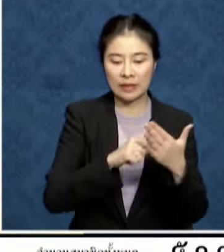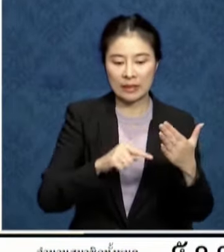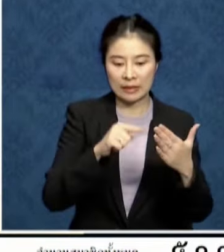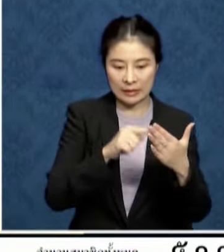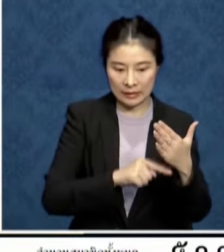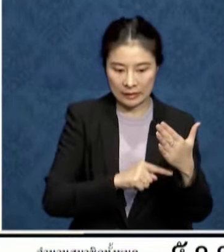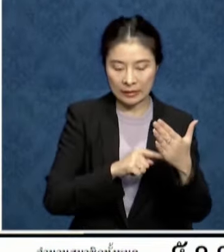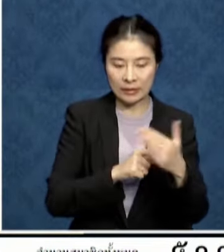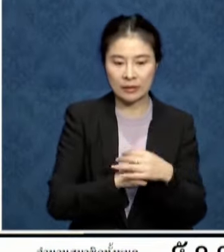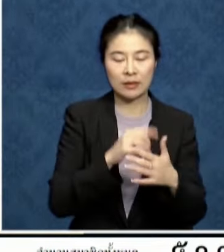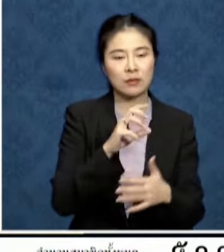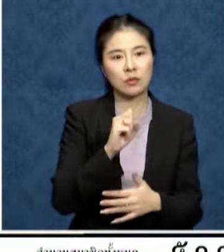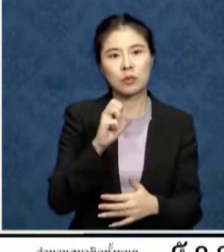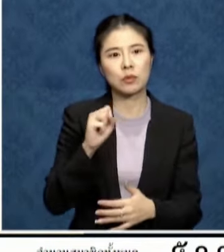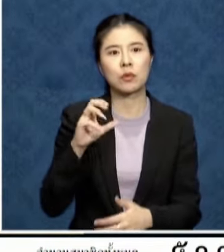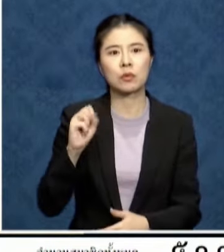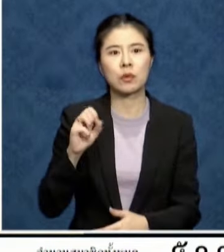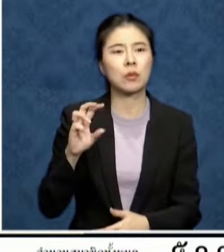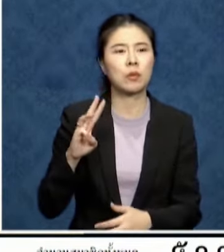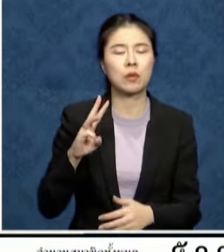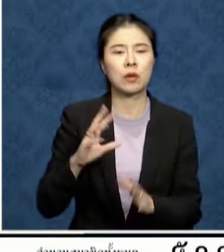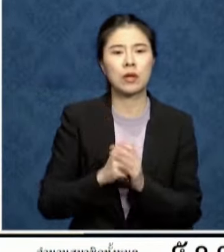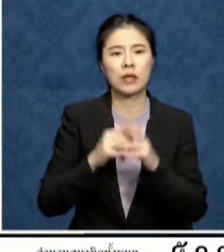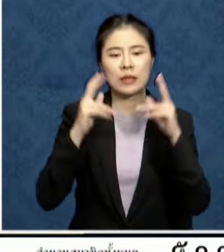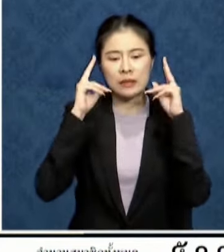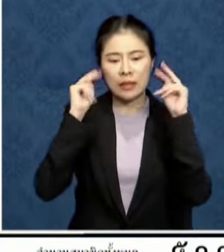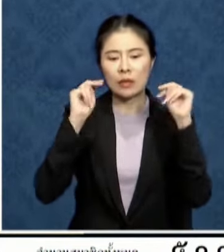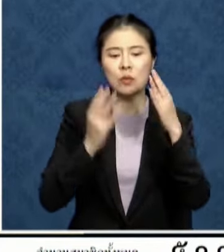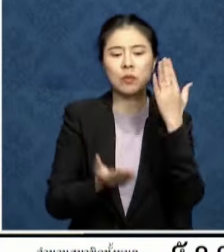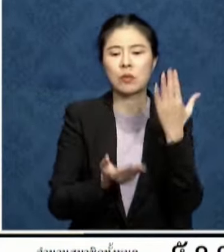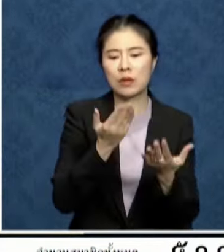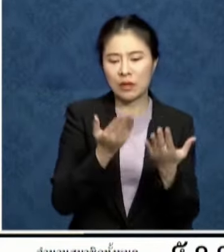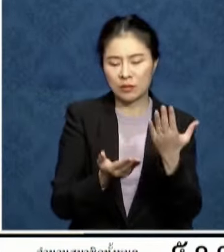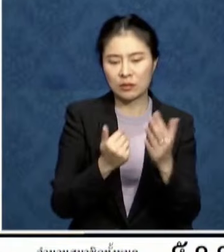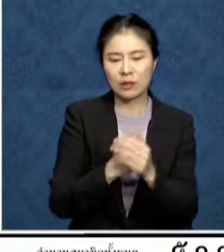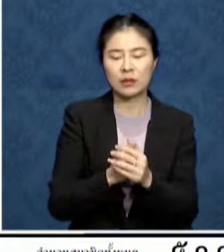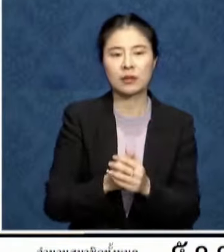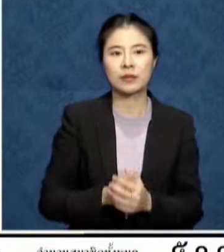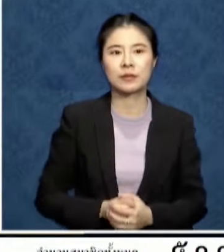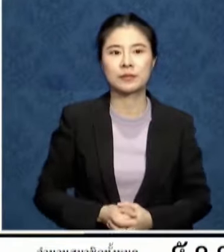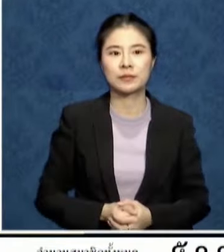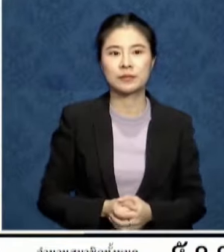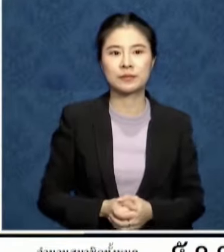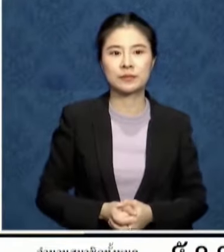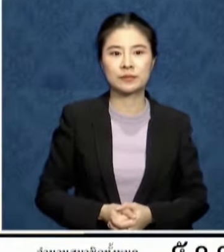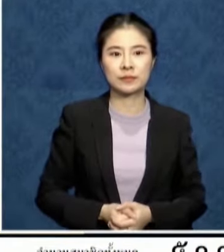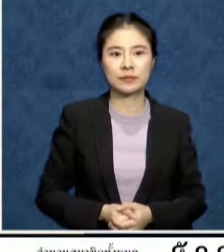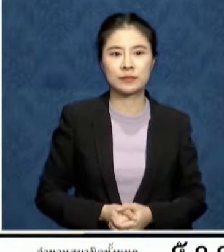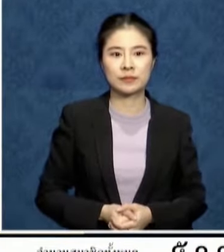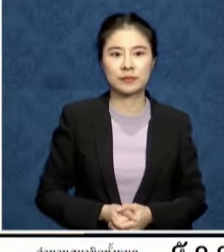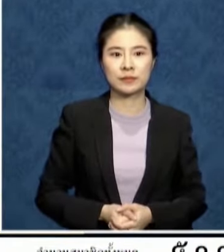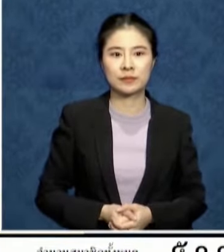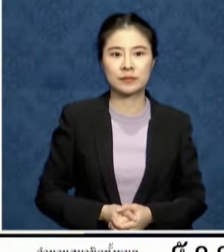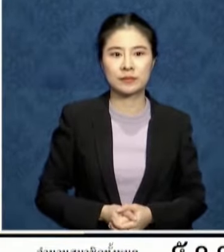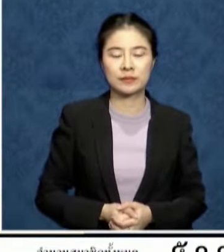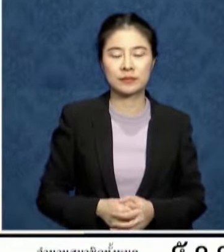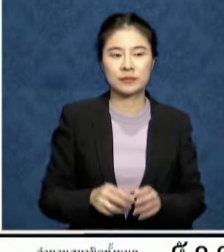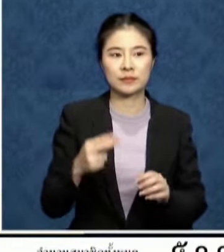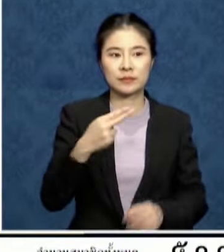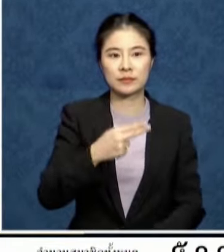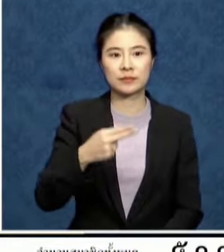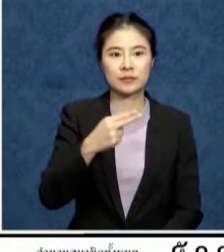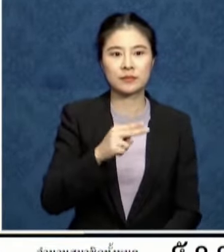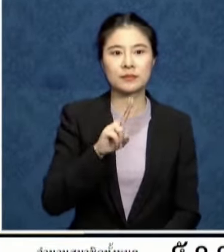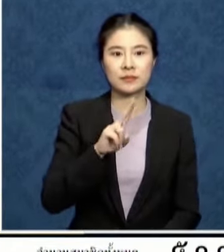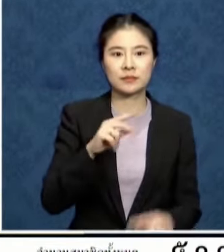ระดับชาติท้องถิ่นไม่ว่าจะเป็นเลือกตั้งในวันที่ครบวาระหรือเลือกตั้งก่อนครบวาระก็ตามขยับมาสู่บทหมู่ที่2ครับท่านประธาน